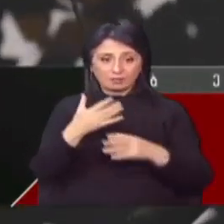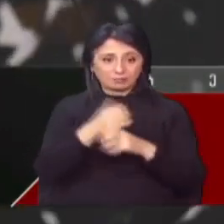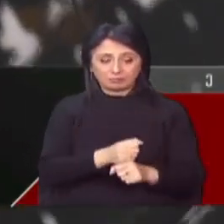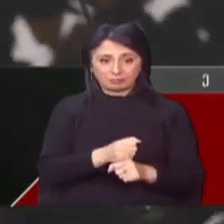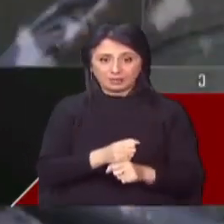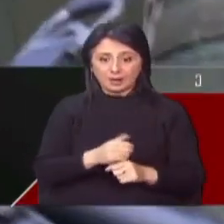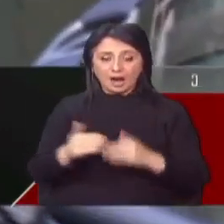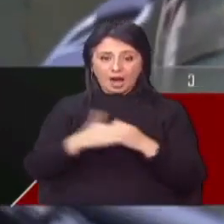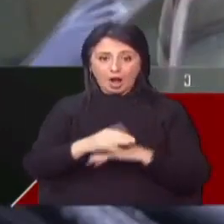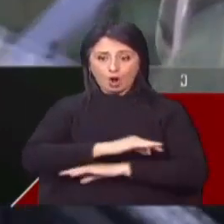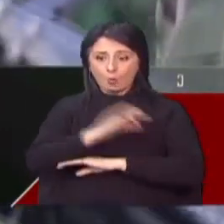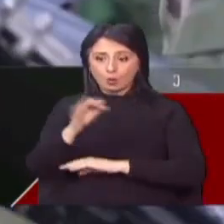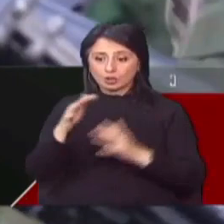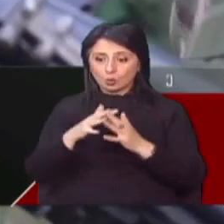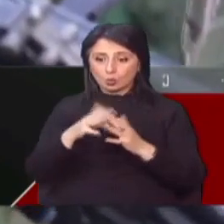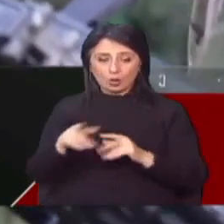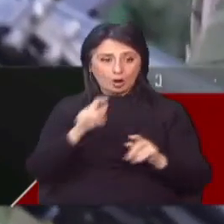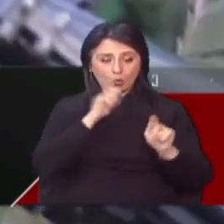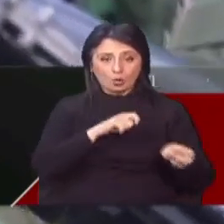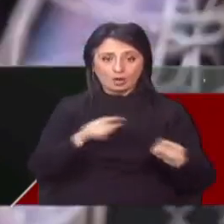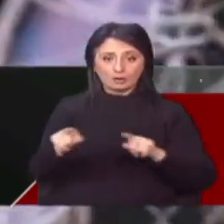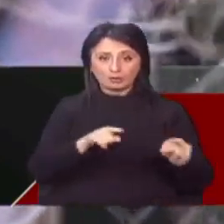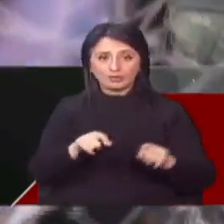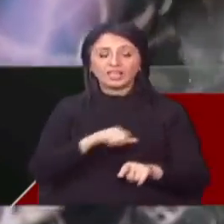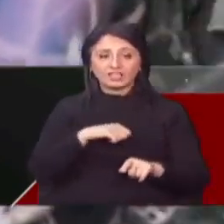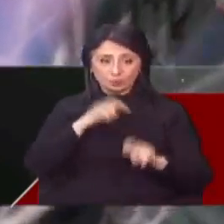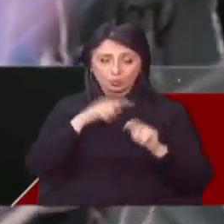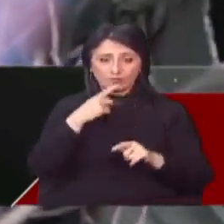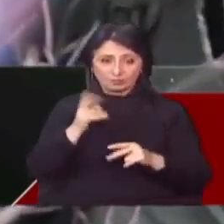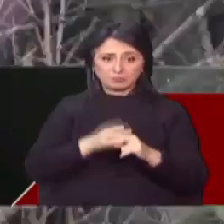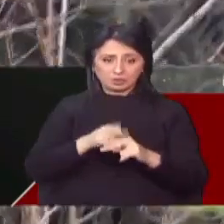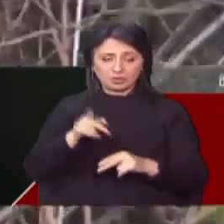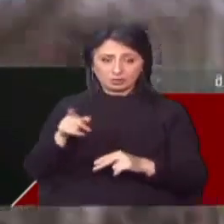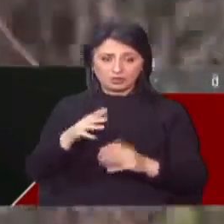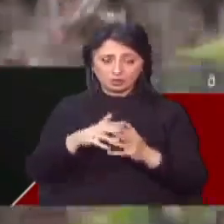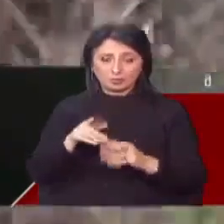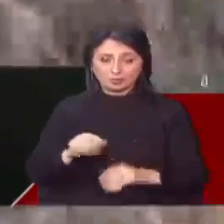ახლო აღმოსავლეთში ომმა უკრაინაზე ცუდადი მოქმედა, აღიარებს თავად უკრაინის პრეზიდენტიც.